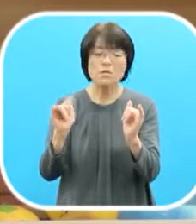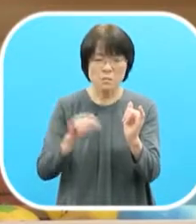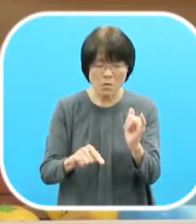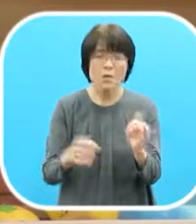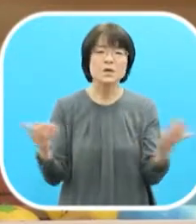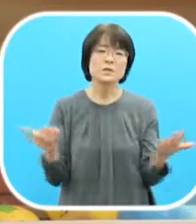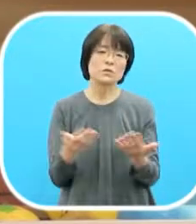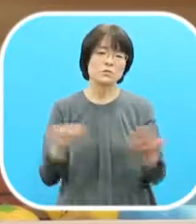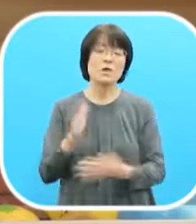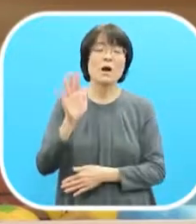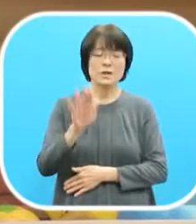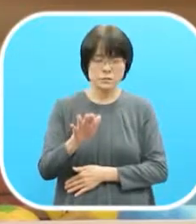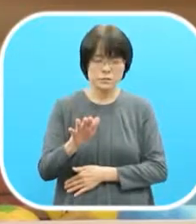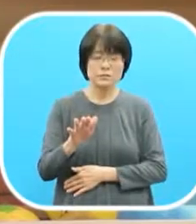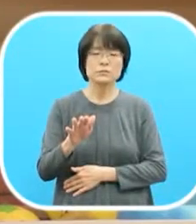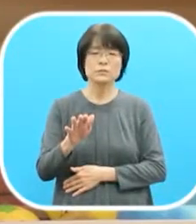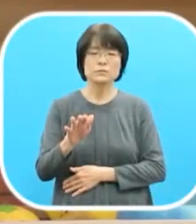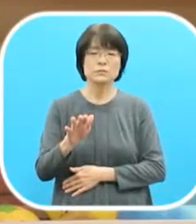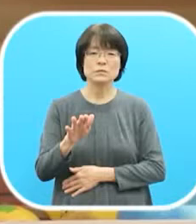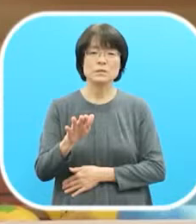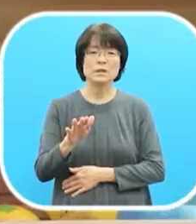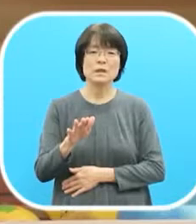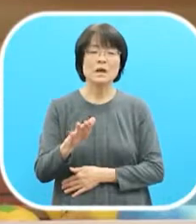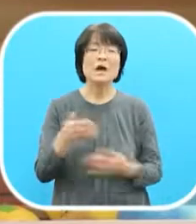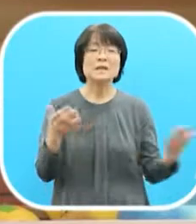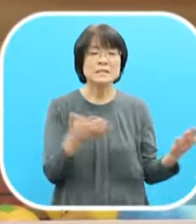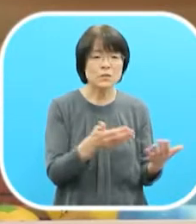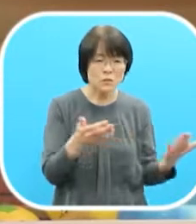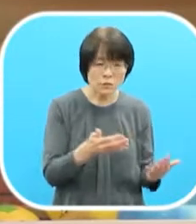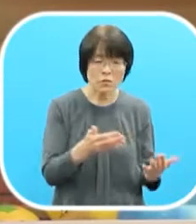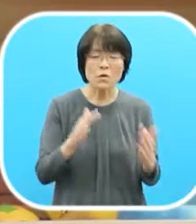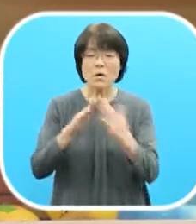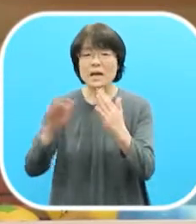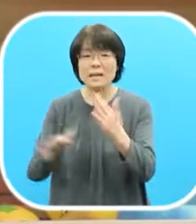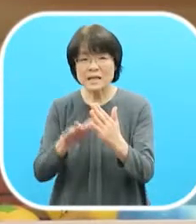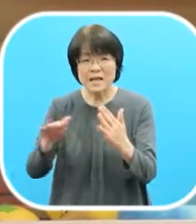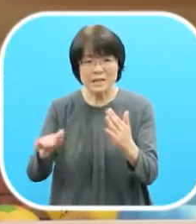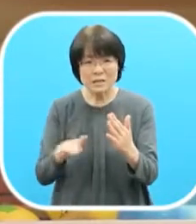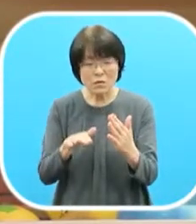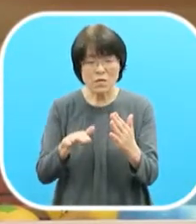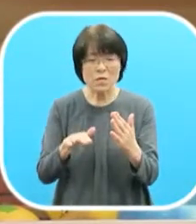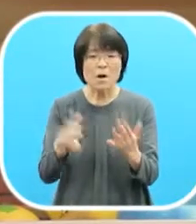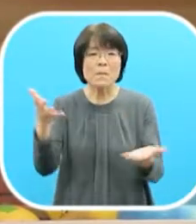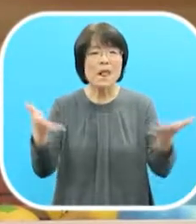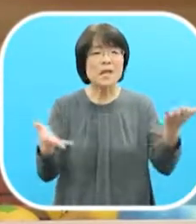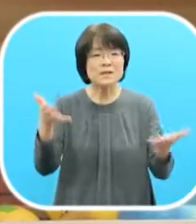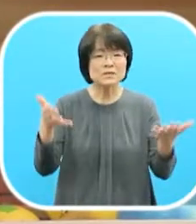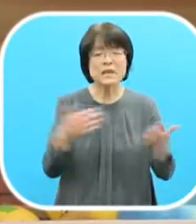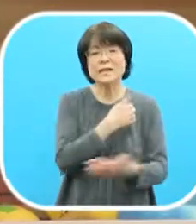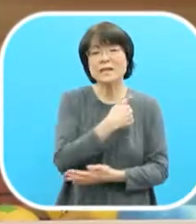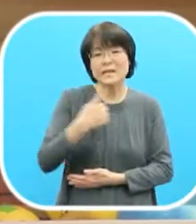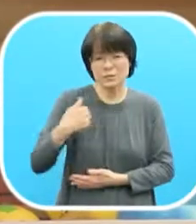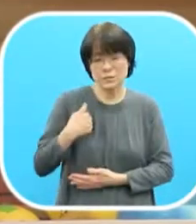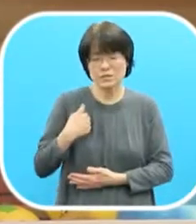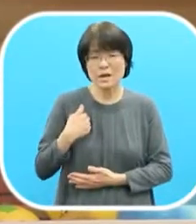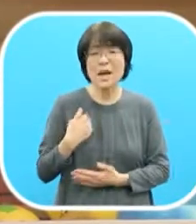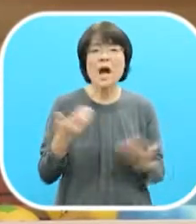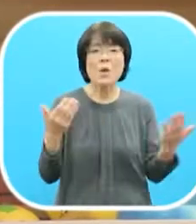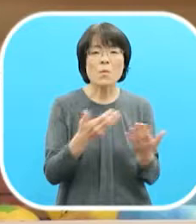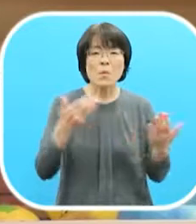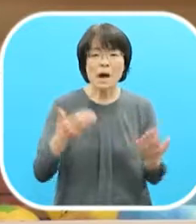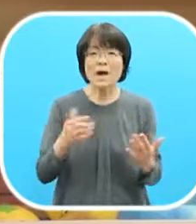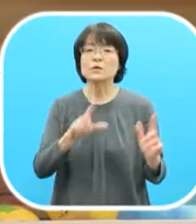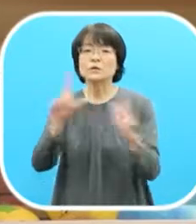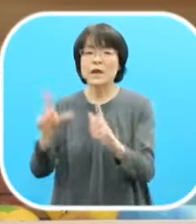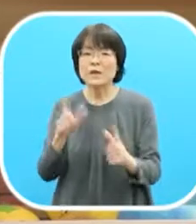いているわけなんですが、そちらの仕事とあと家庭をうまくバランスを取れるように、ワークライフバランスをこう